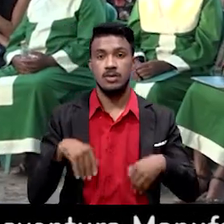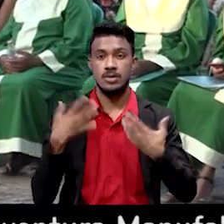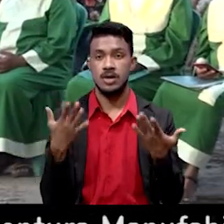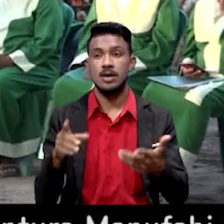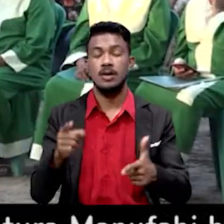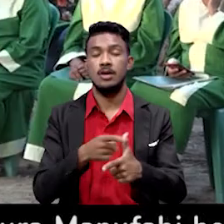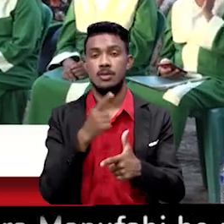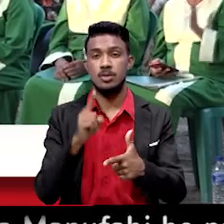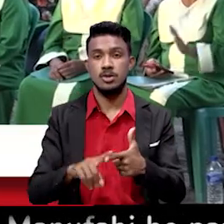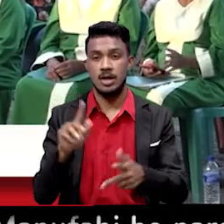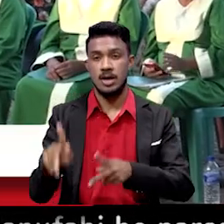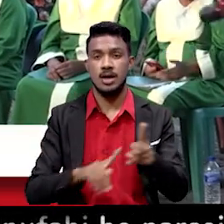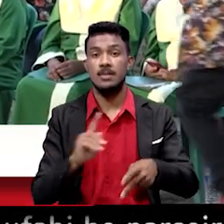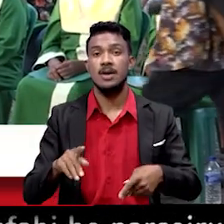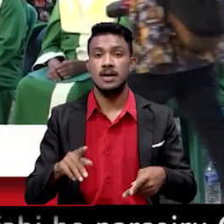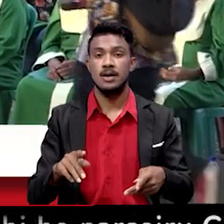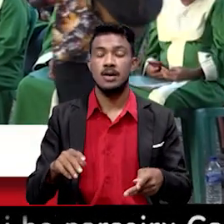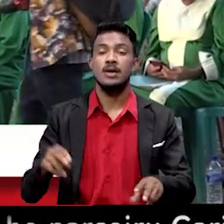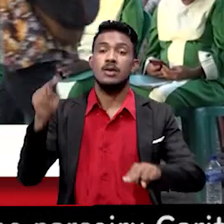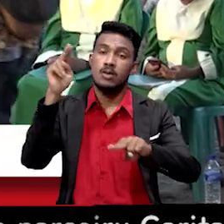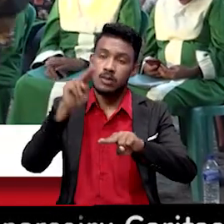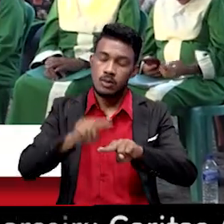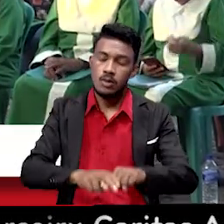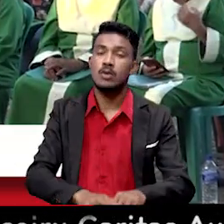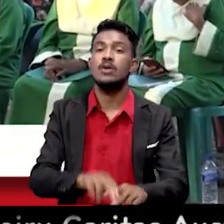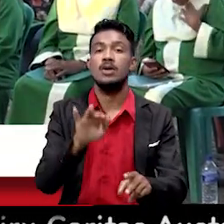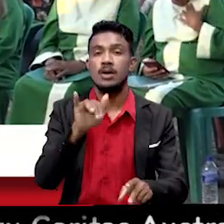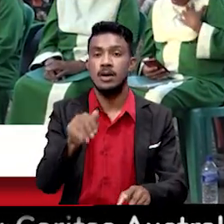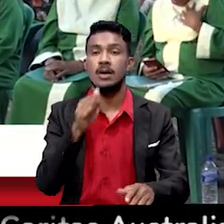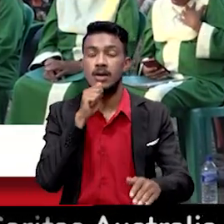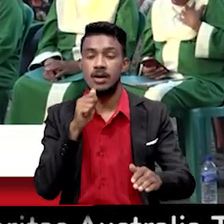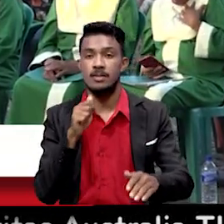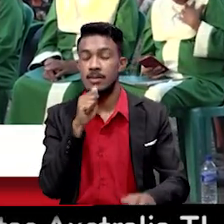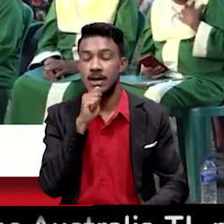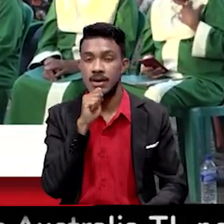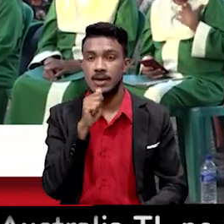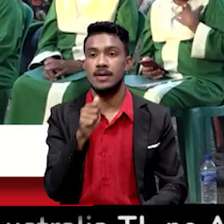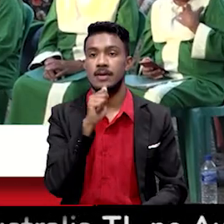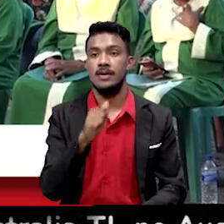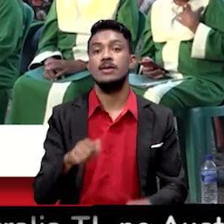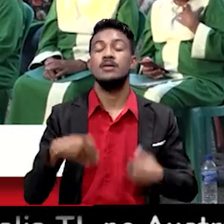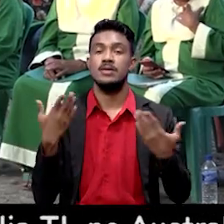pois bubula sa ngene turak mateka atu halaika nusa kerek